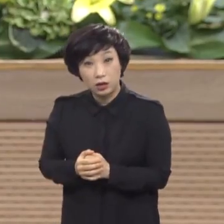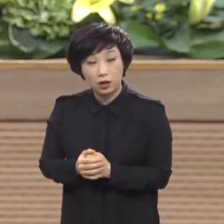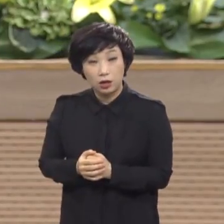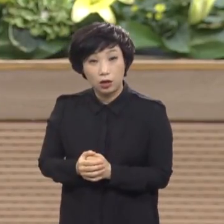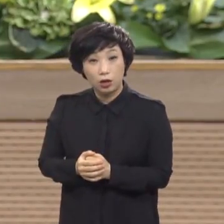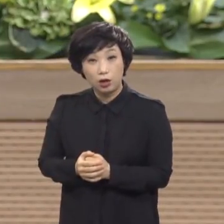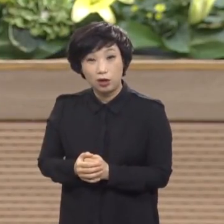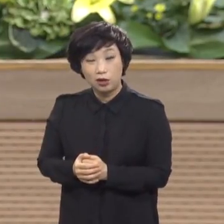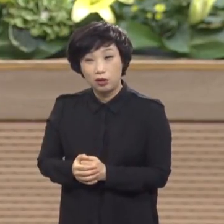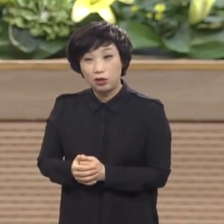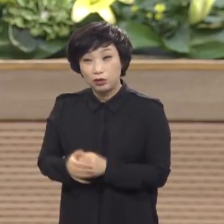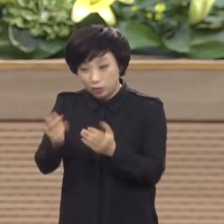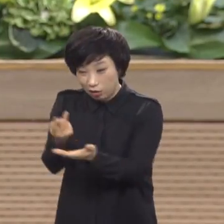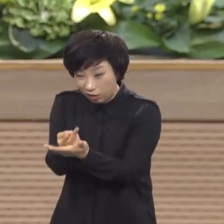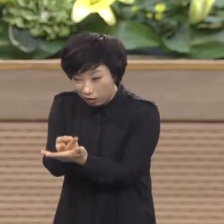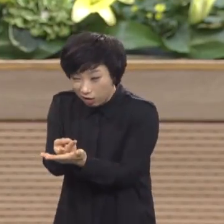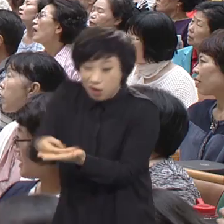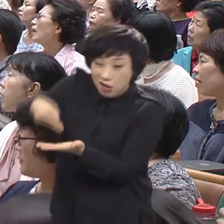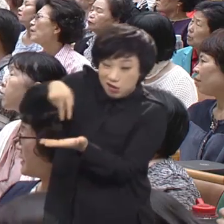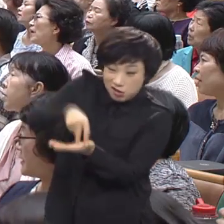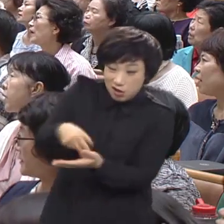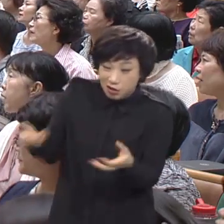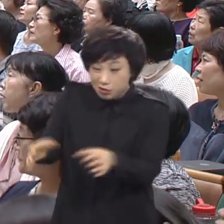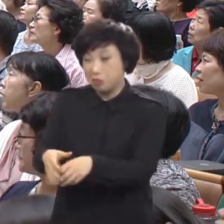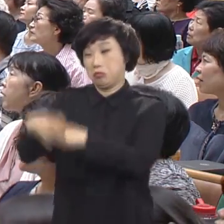받았느니라. 침상을 들고 걸어가라.